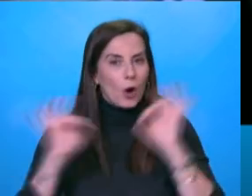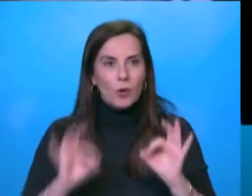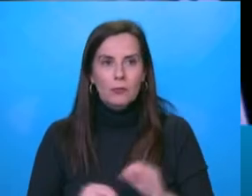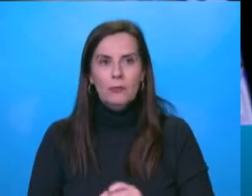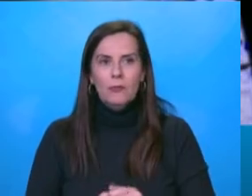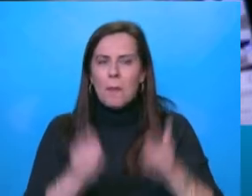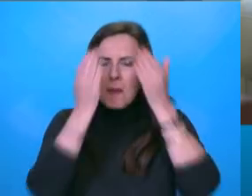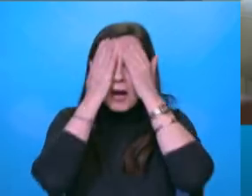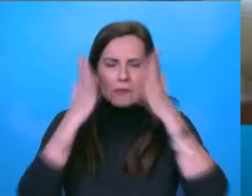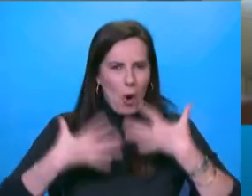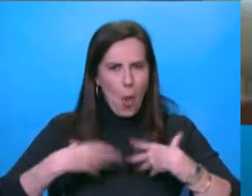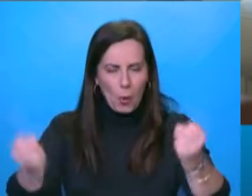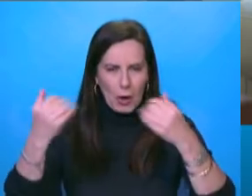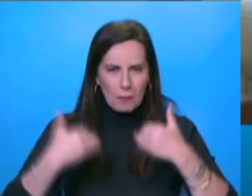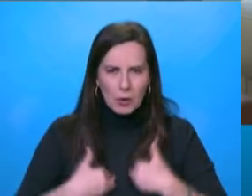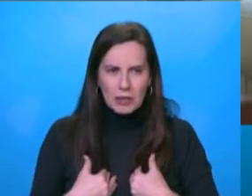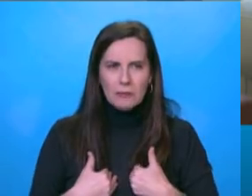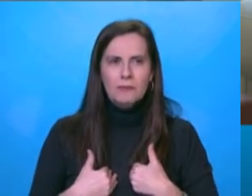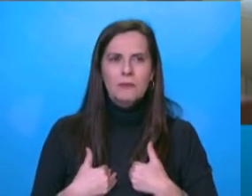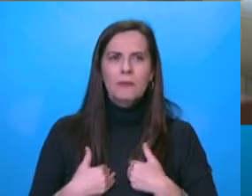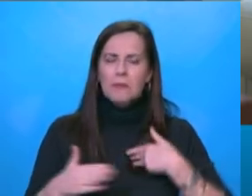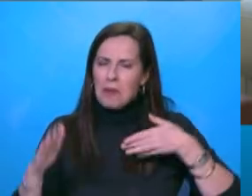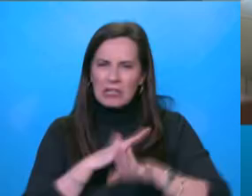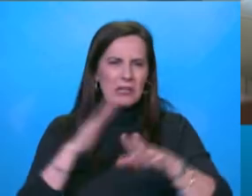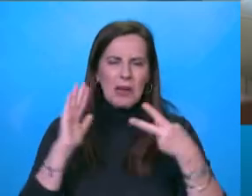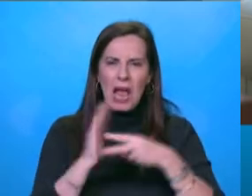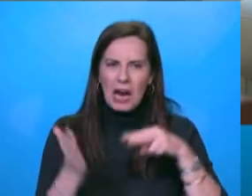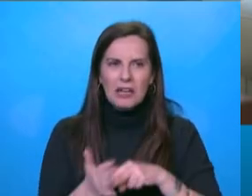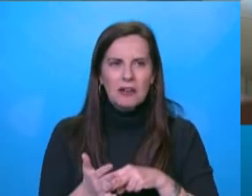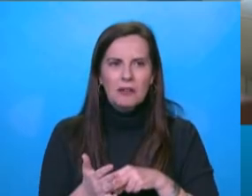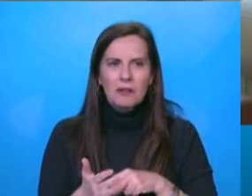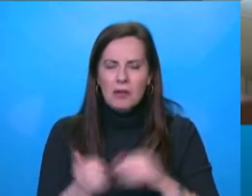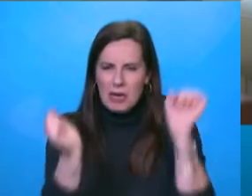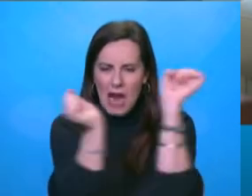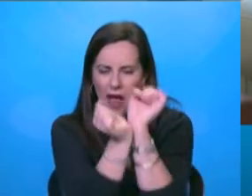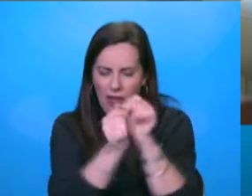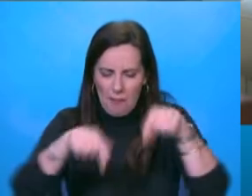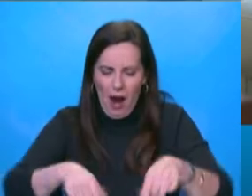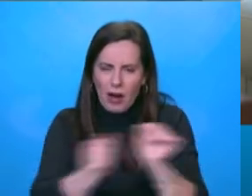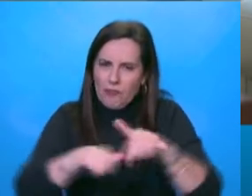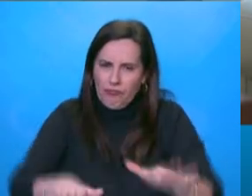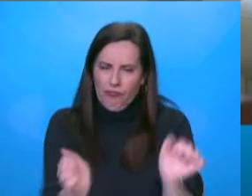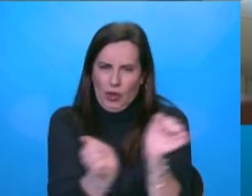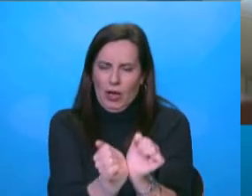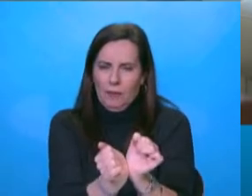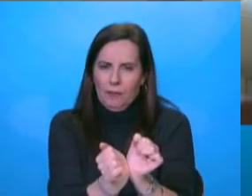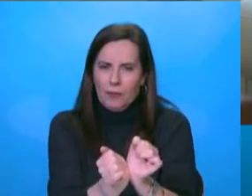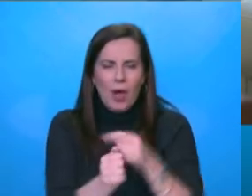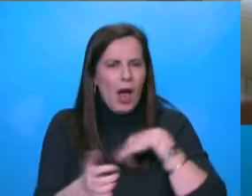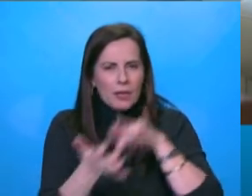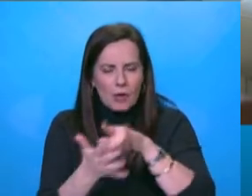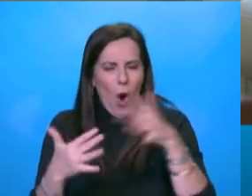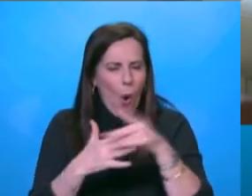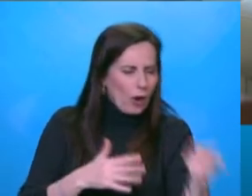העיניים, לוקחים אותי, מכניסים אותי לאיזה חדר, אזוק ידיים ורגליים לכיסא. נמצא שם בין חוקר אחד